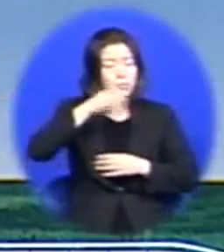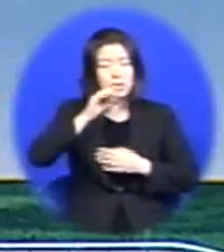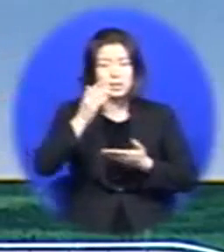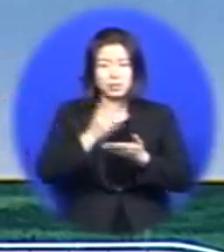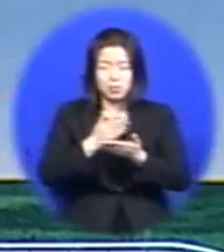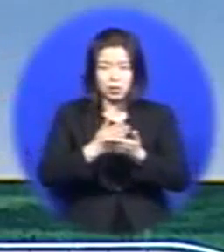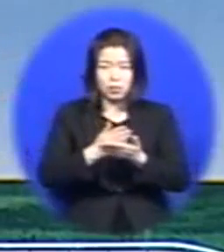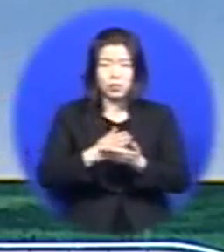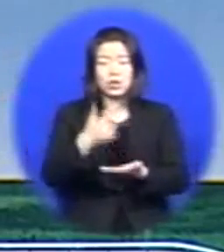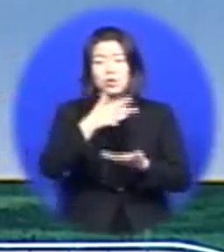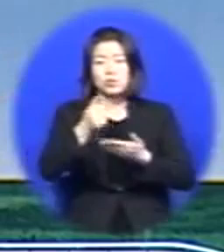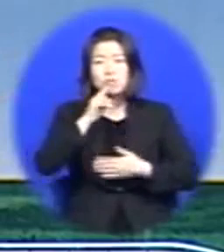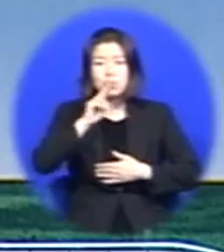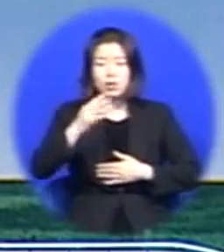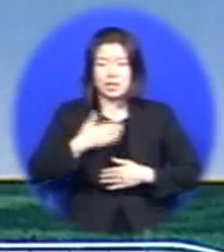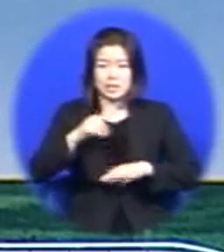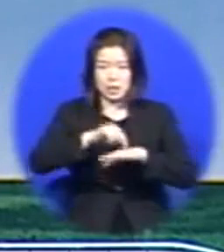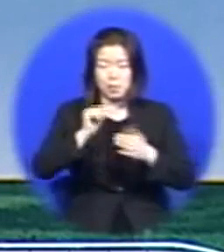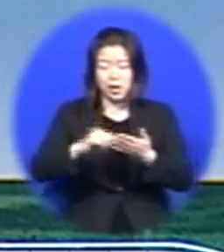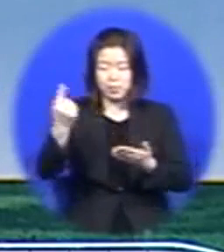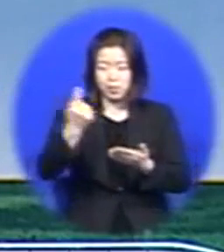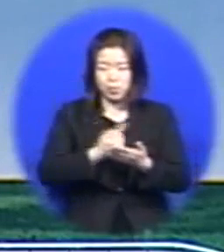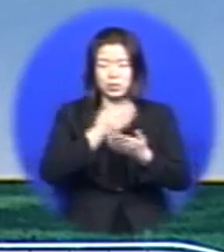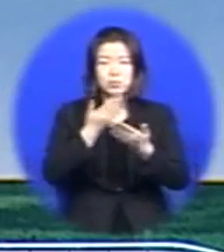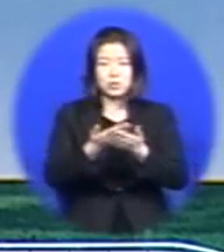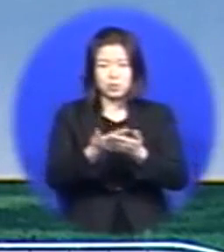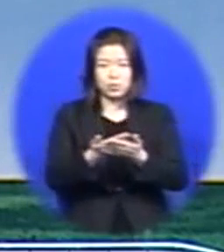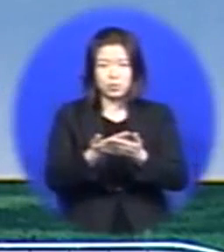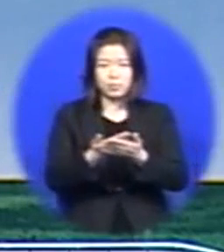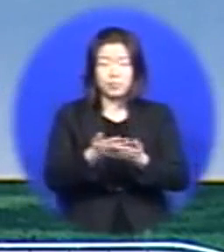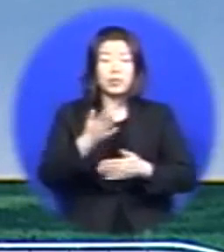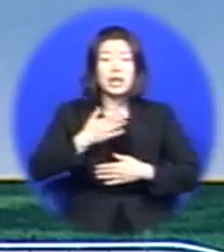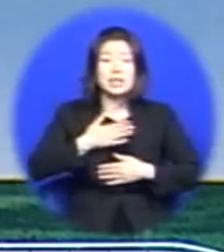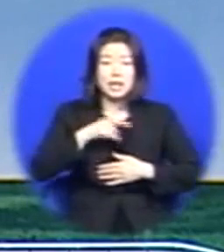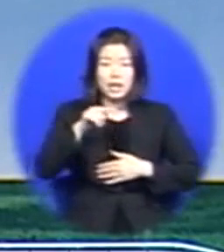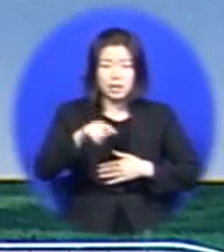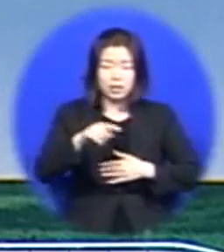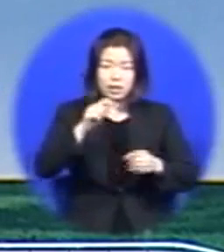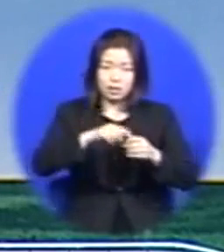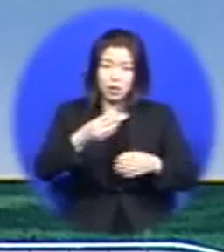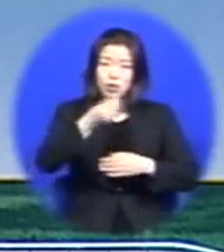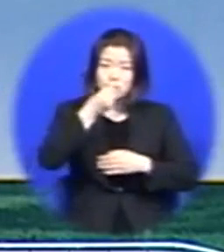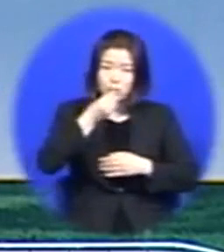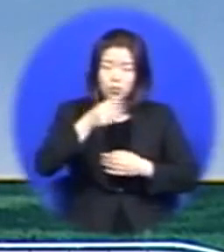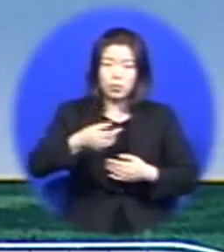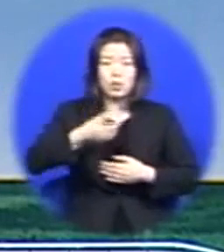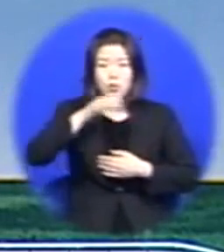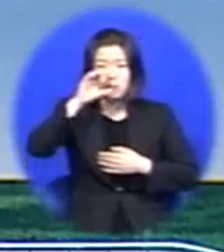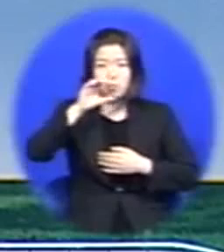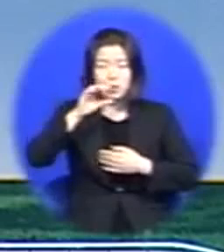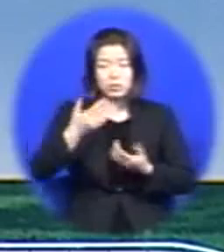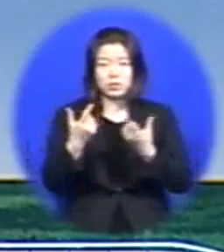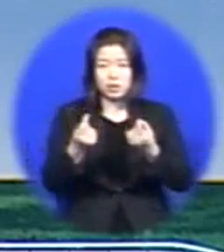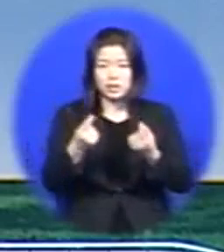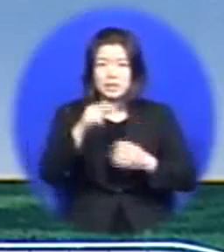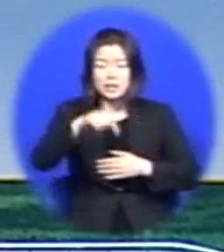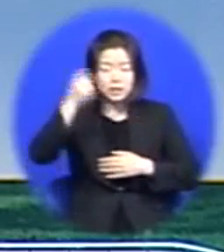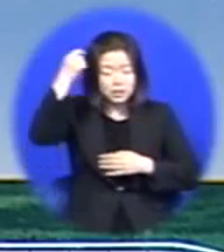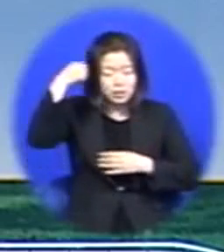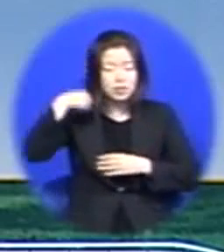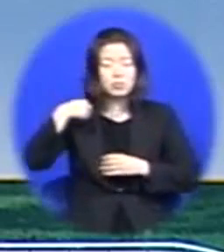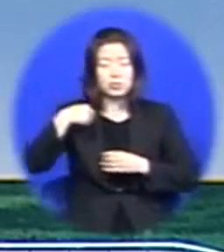주여, 제 마음에 오십시오. 제가 이렇게 떡을 먹고 포도주를 먹는 것과 같이 그